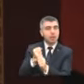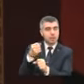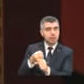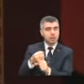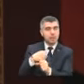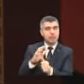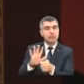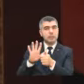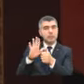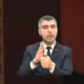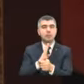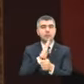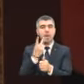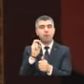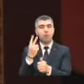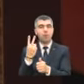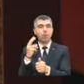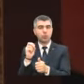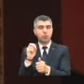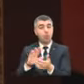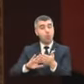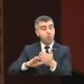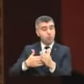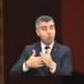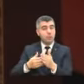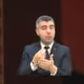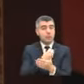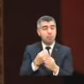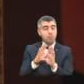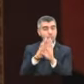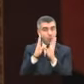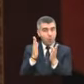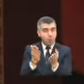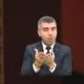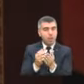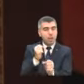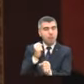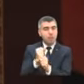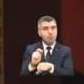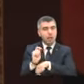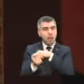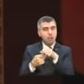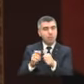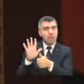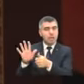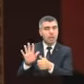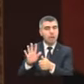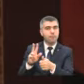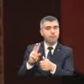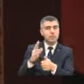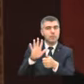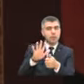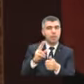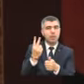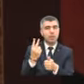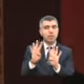تاريخ 6 جانفي 2020. وبكل هذه التدابير وصل اليوم مجموع الموارد البشرية المشتغلة بالعالم القروي 6622